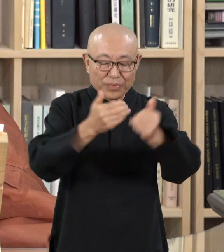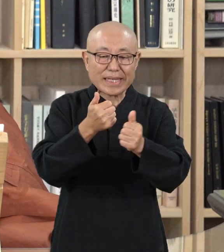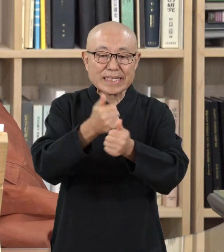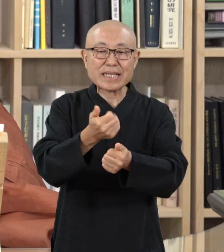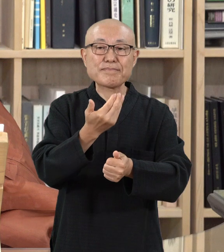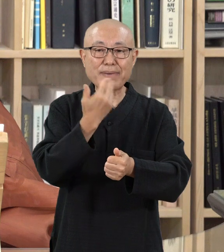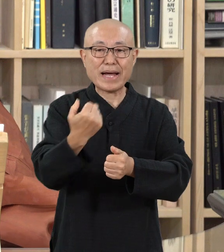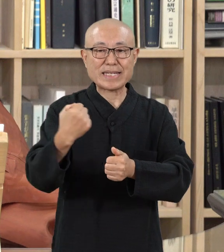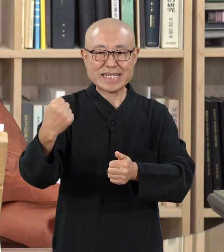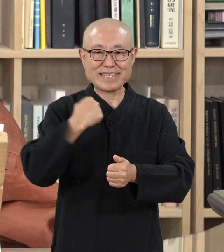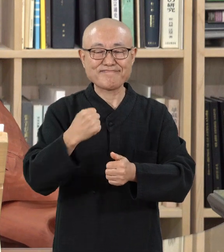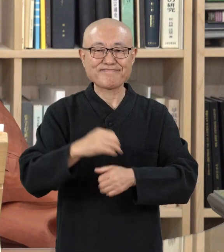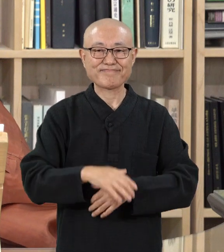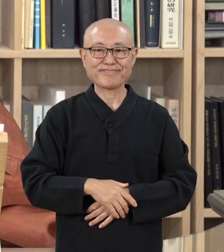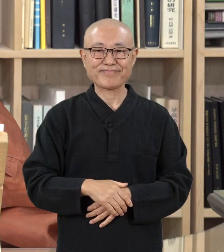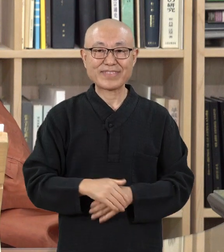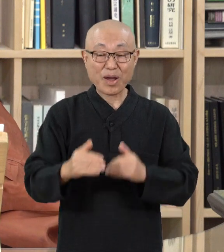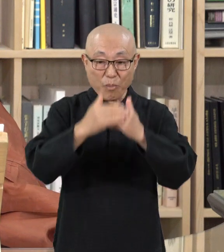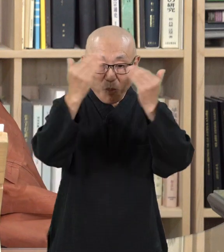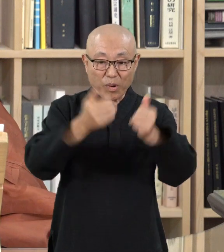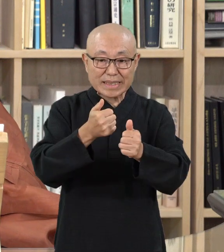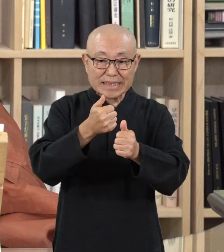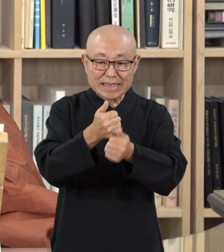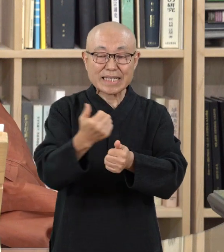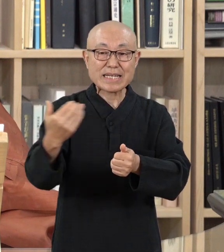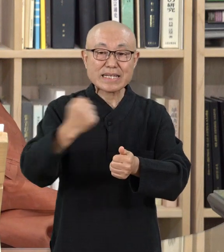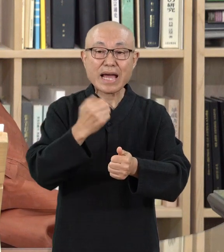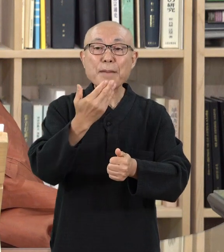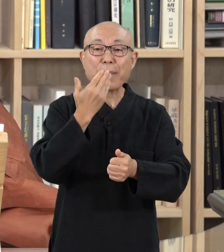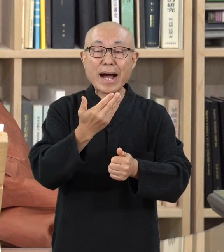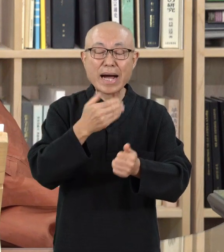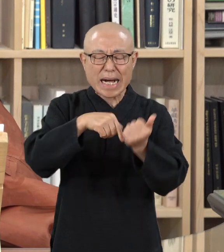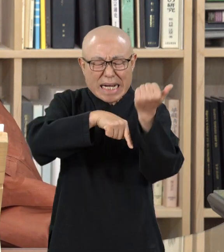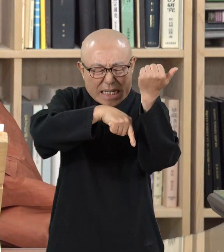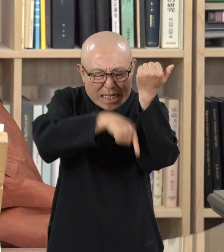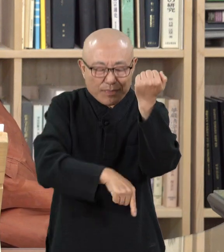있는 그 전체를 이긴 것의 아주 근본이